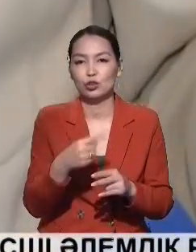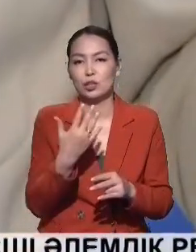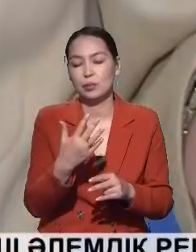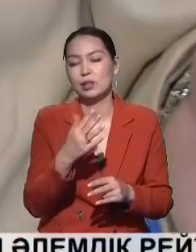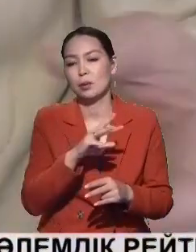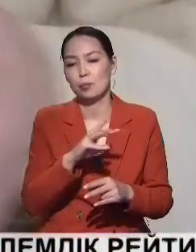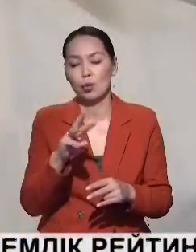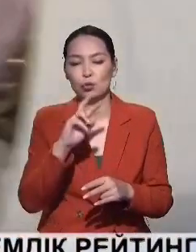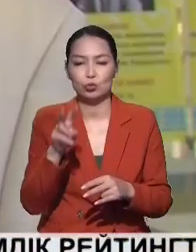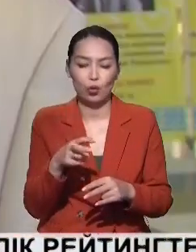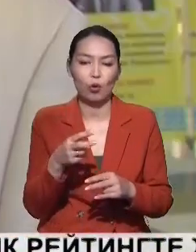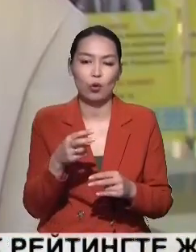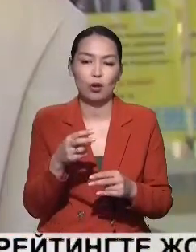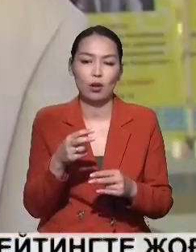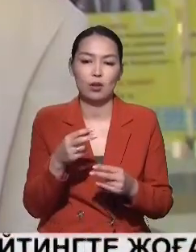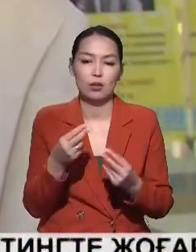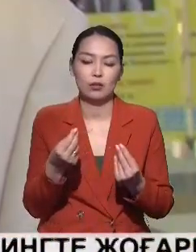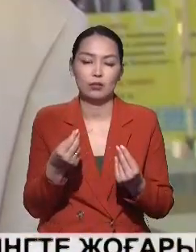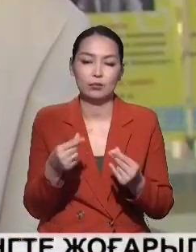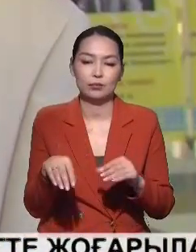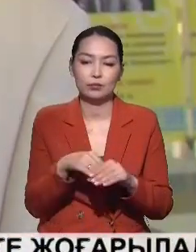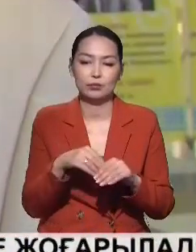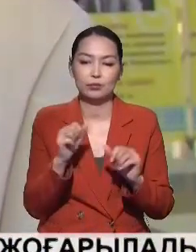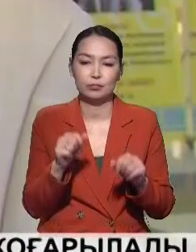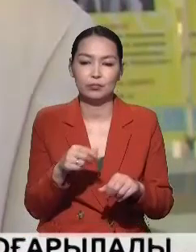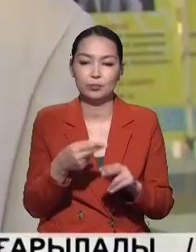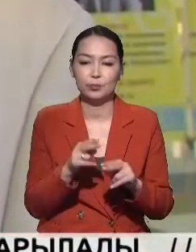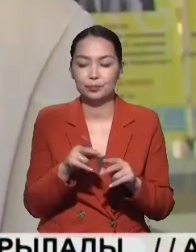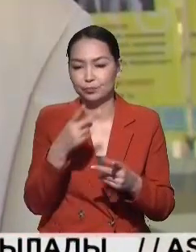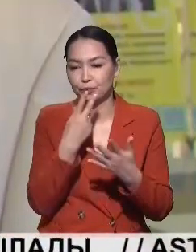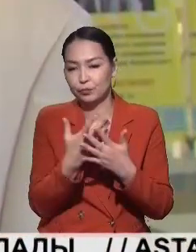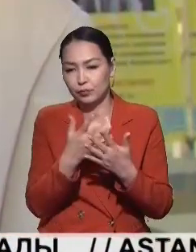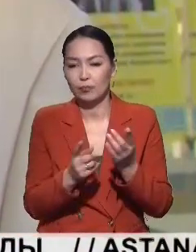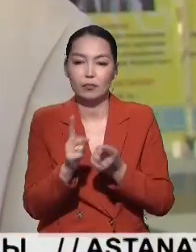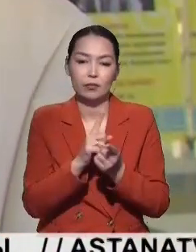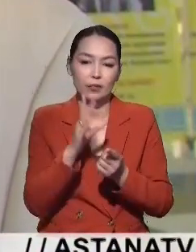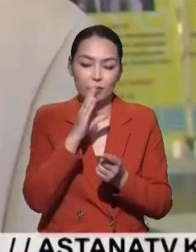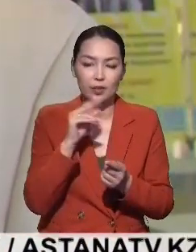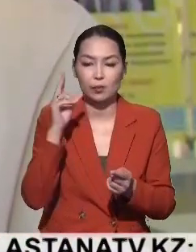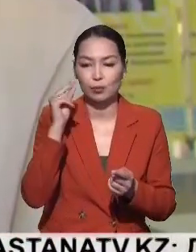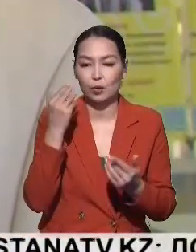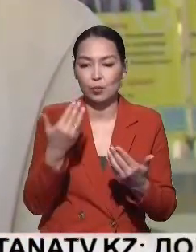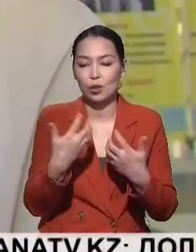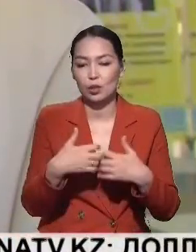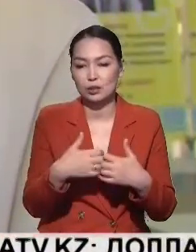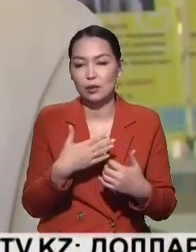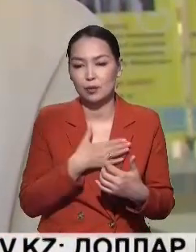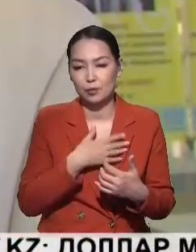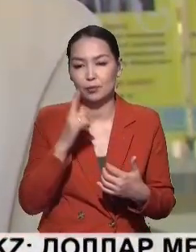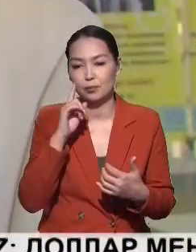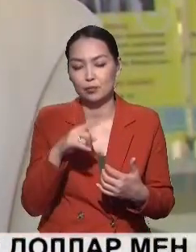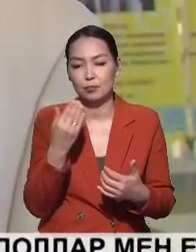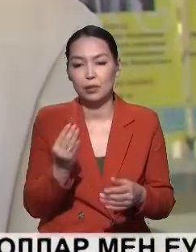мүмкін дейді. Бірақ бұл көрсеткіш өзгереді. Менің пікірім бойынша бұл